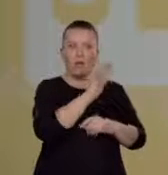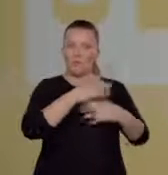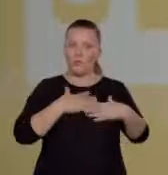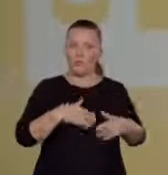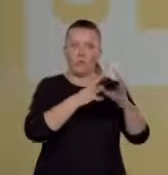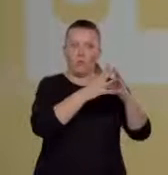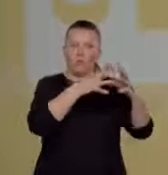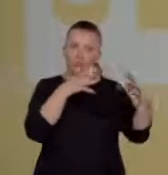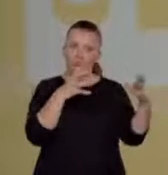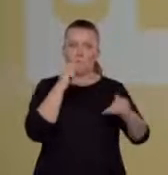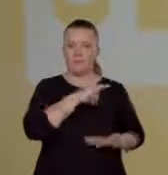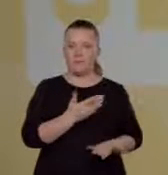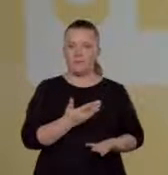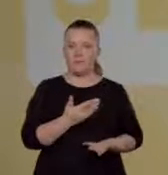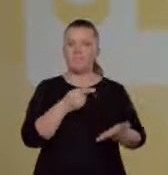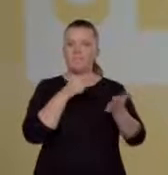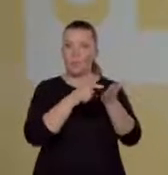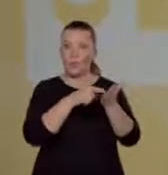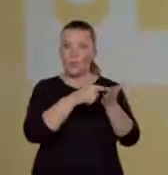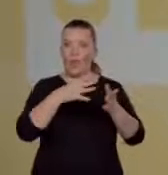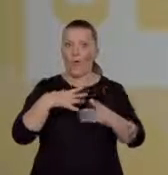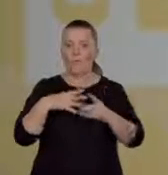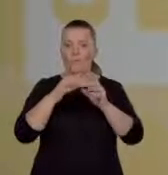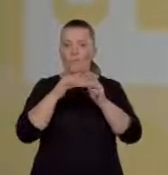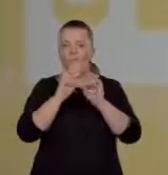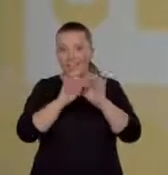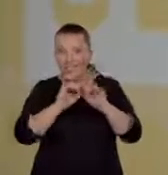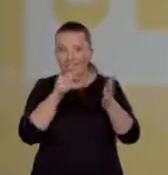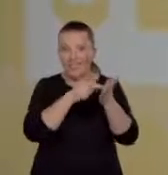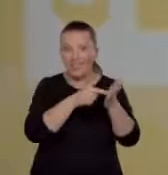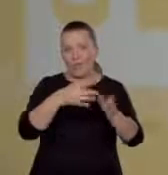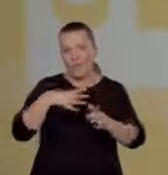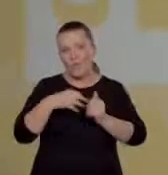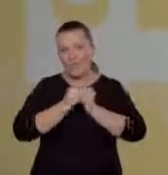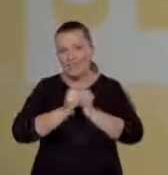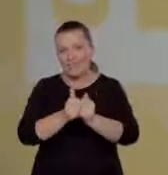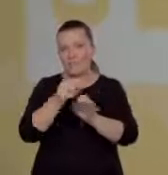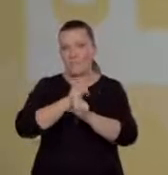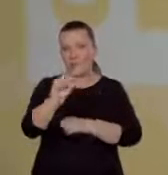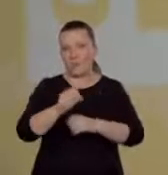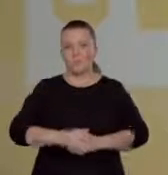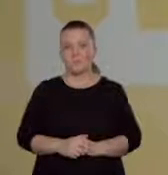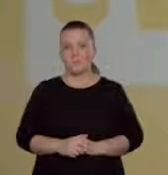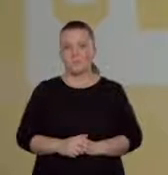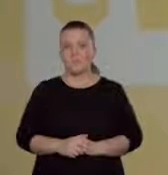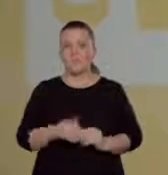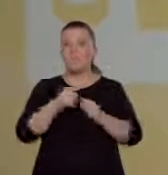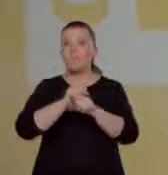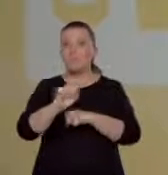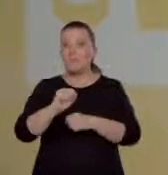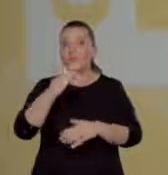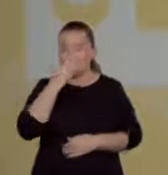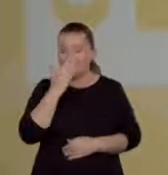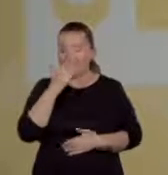ciała. Wyjaśnienie tej pozornej sprzeczności było jednym z zadań postawionych przed tegorocznymi maturzystami. Mam na myśli